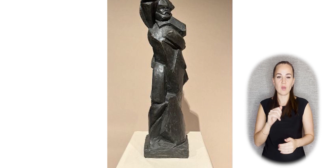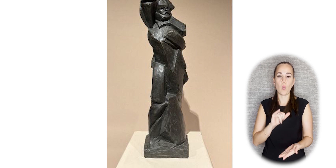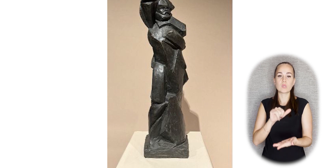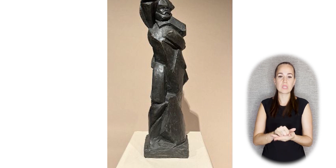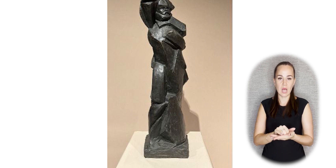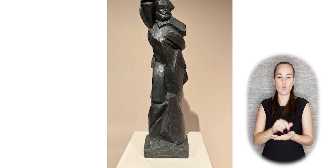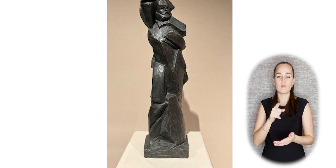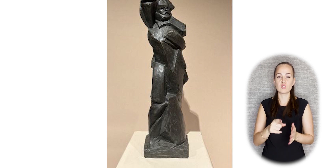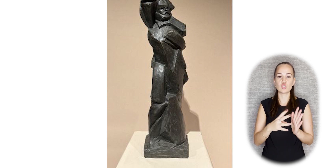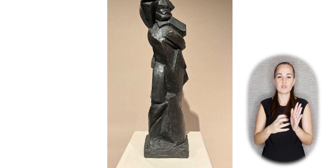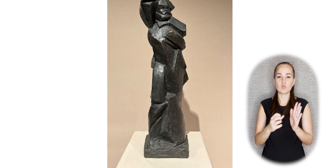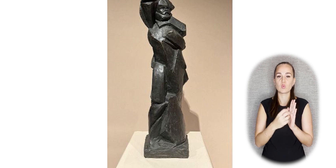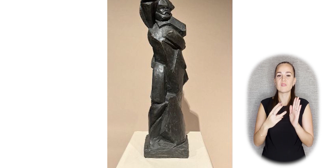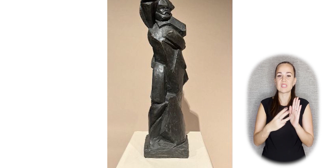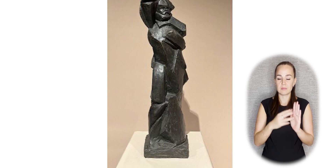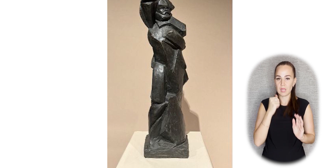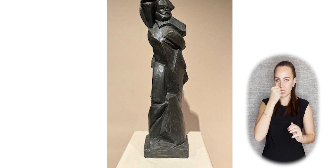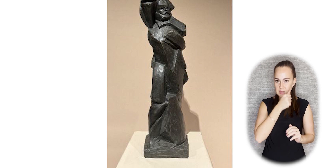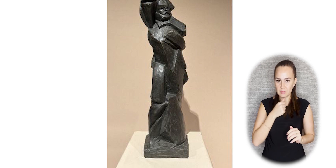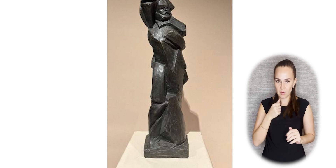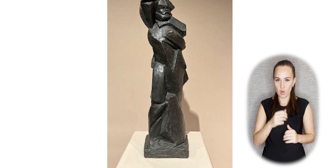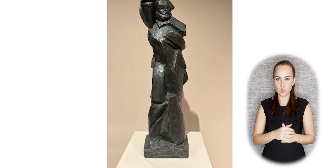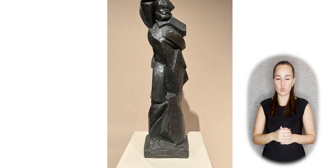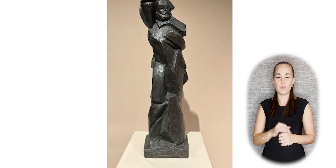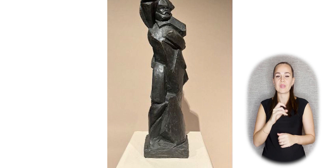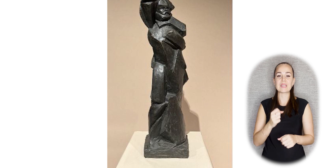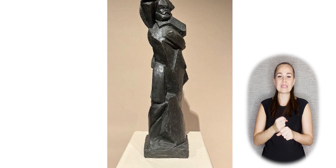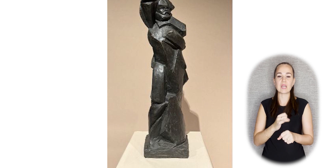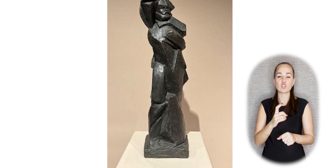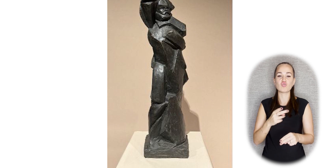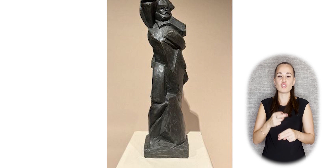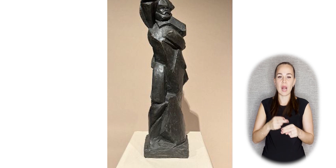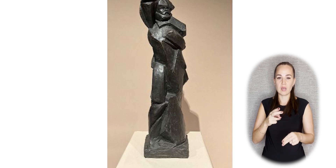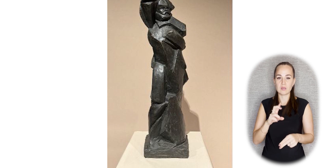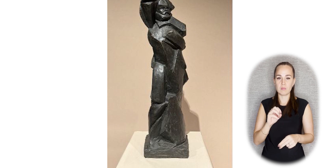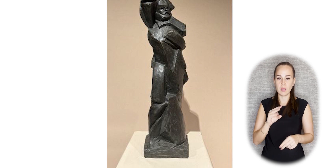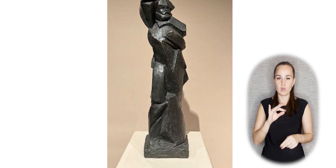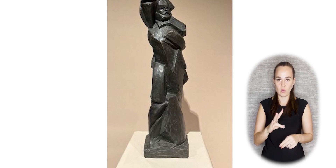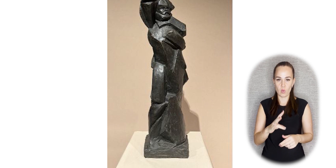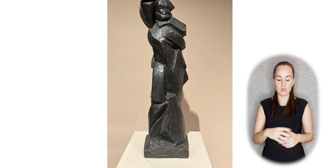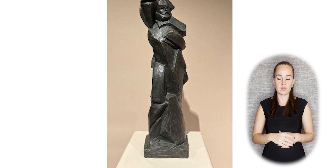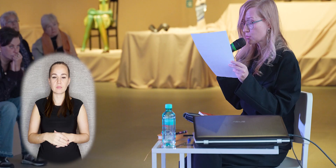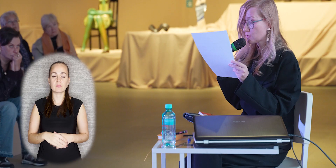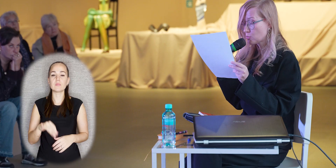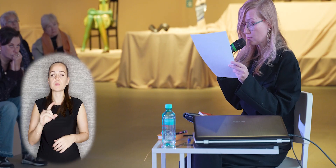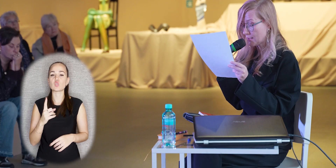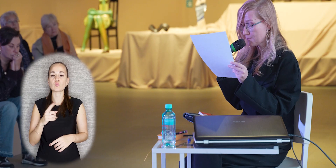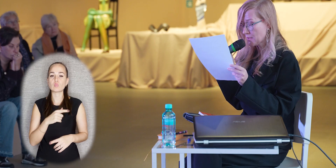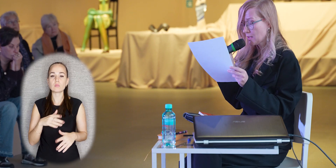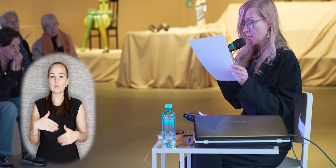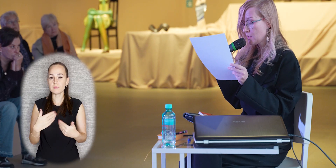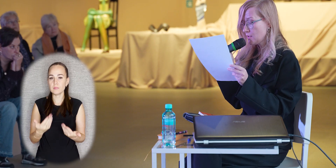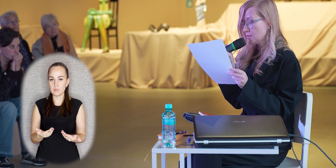Москвы, был установлен в 1918 году, сделан из железобетона около Чистопрудного